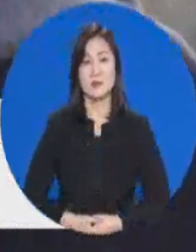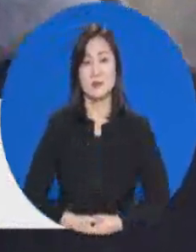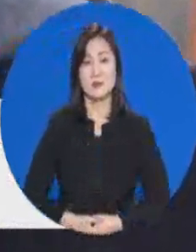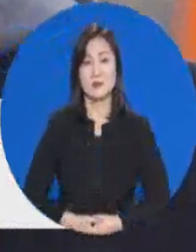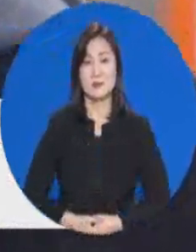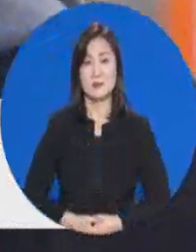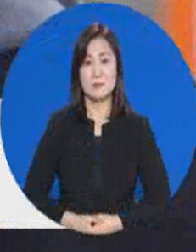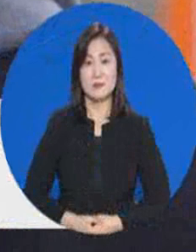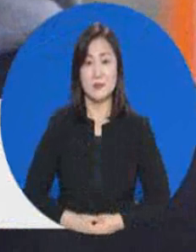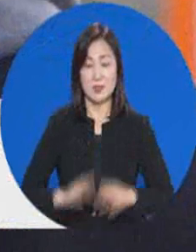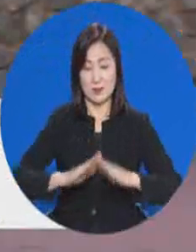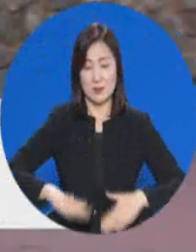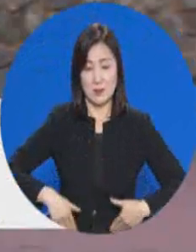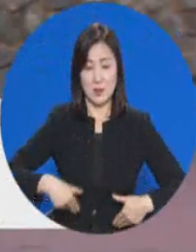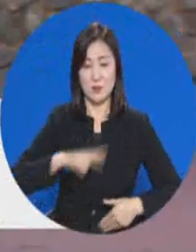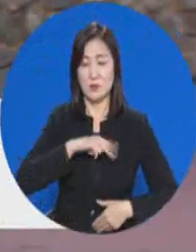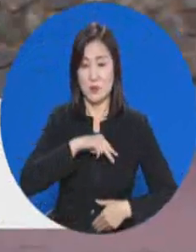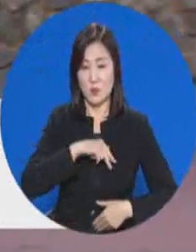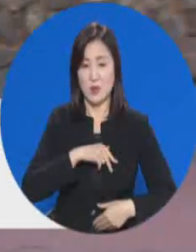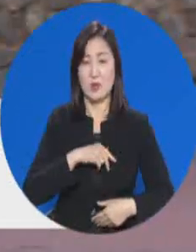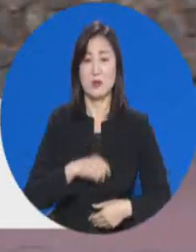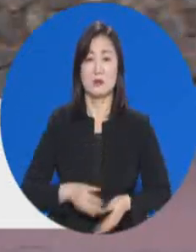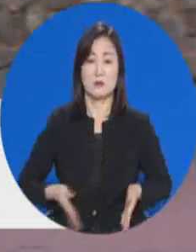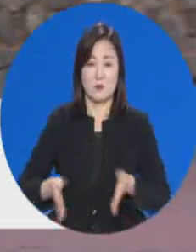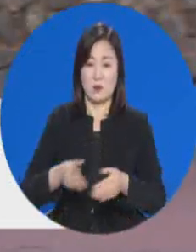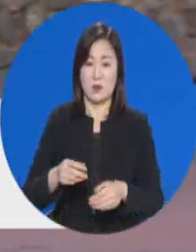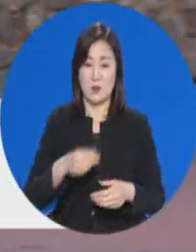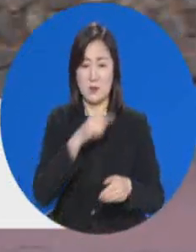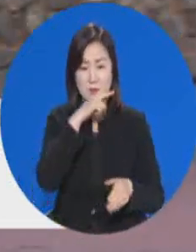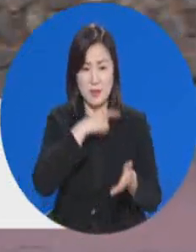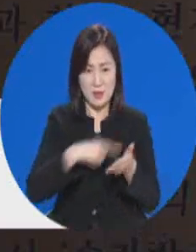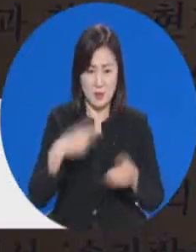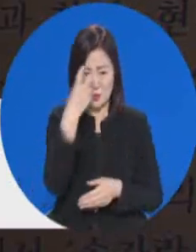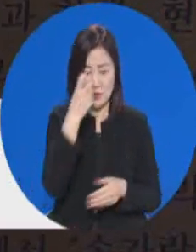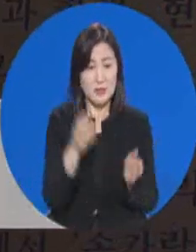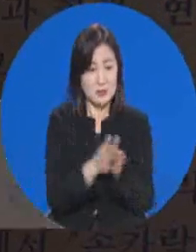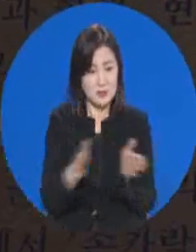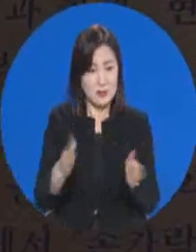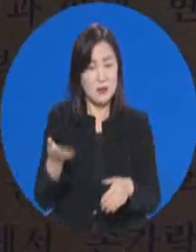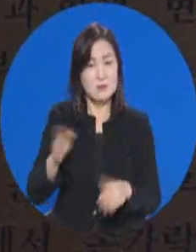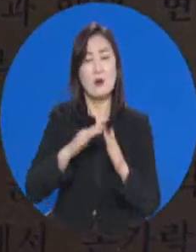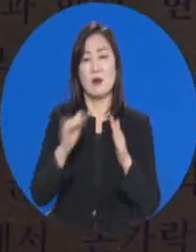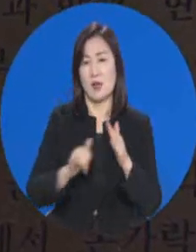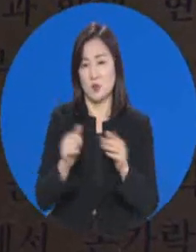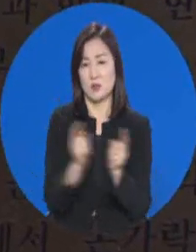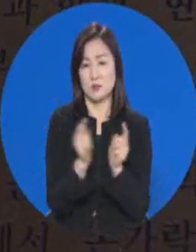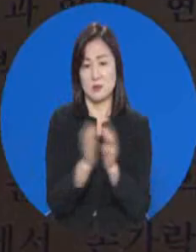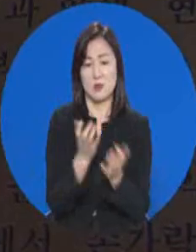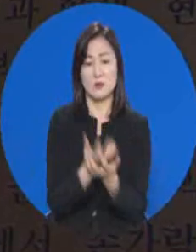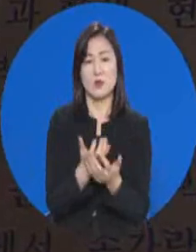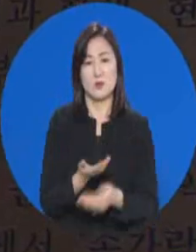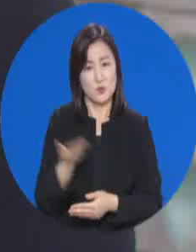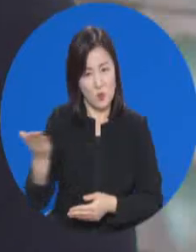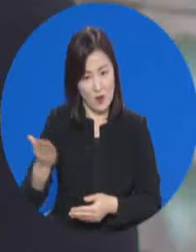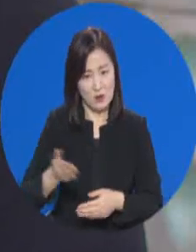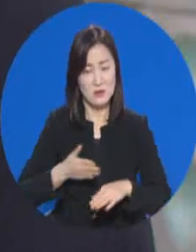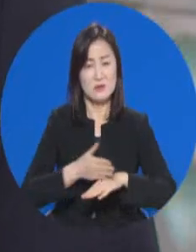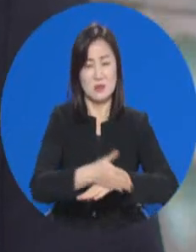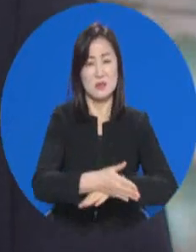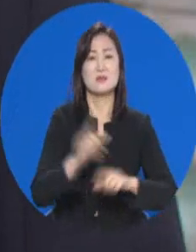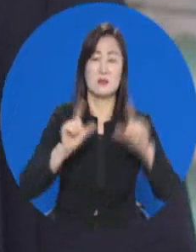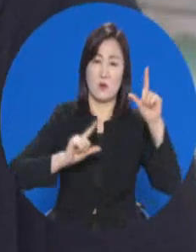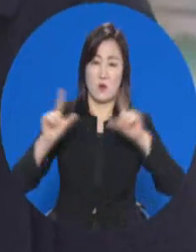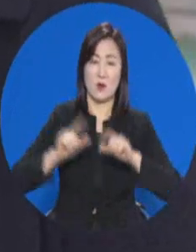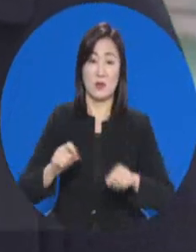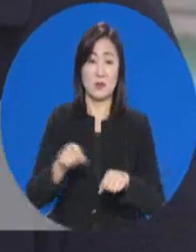있습니다. 전라남도가 피해 조사를 시작했지만 유족들이 직접 서류를 제출해야 해 진척이 더디다는 겁니다. 특별법이